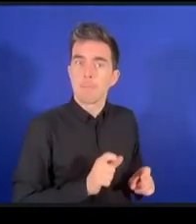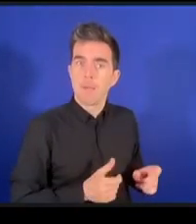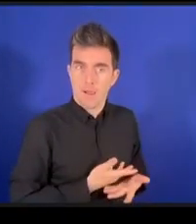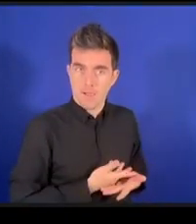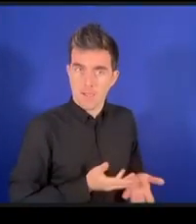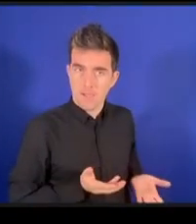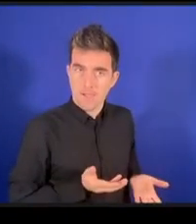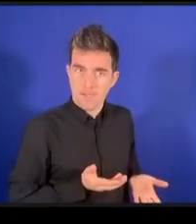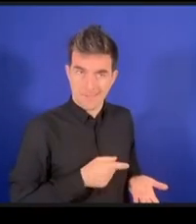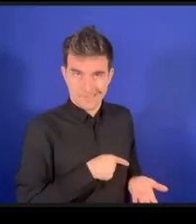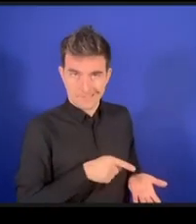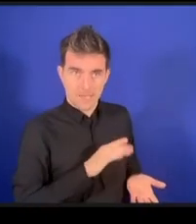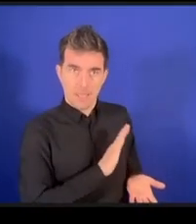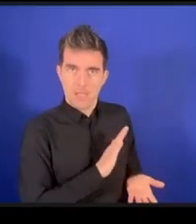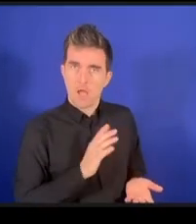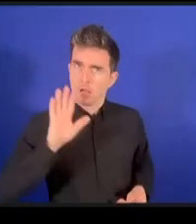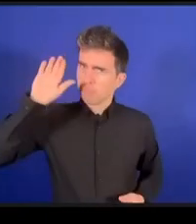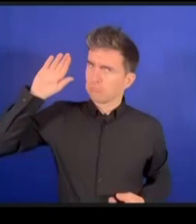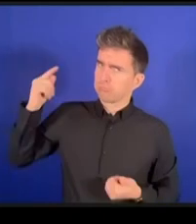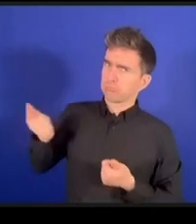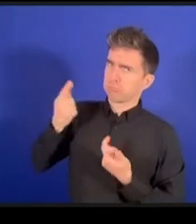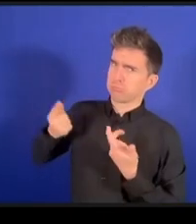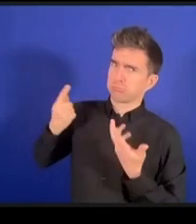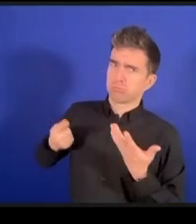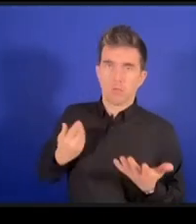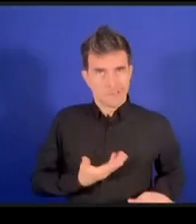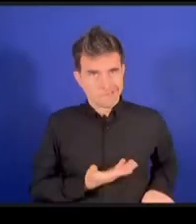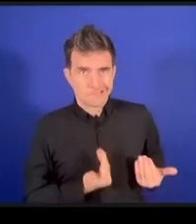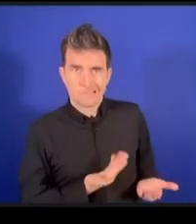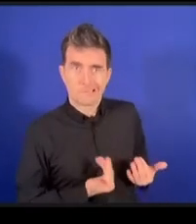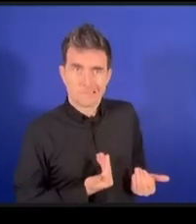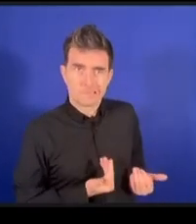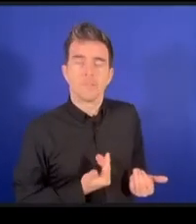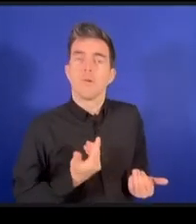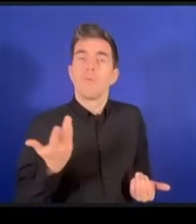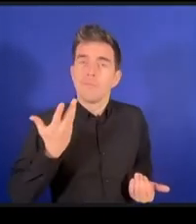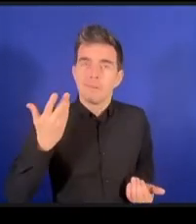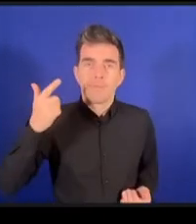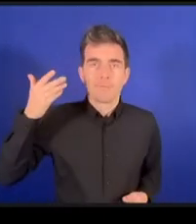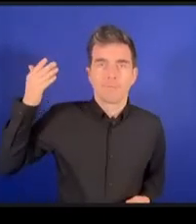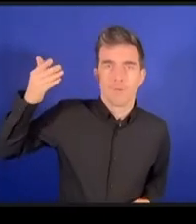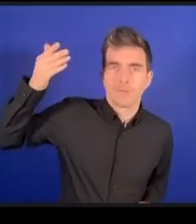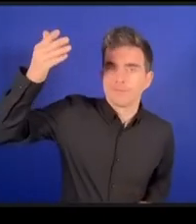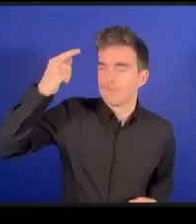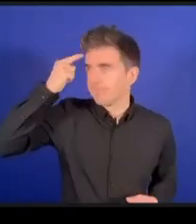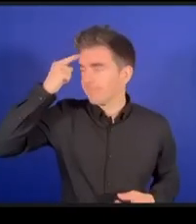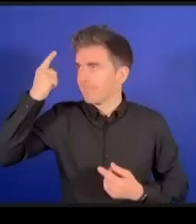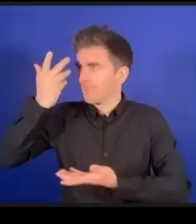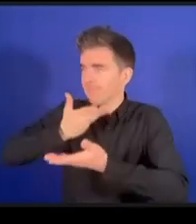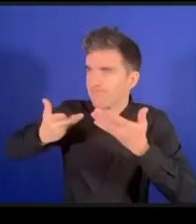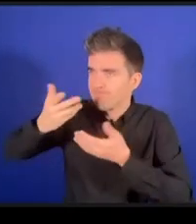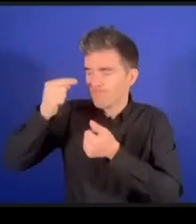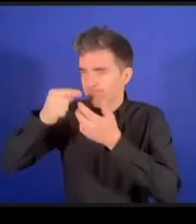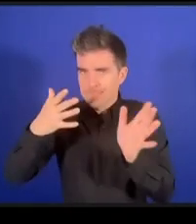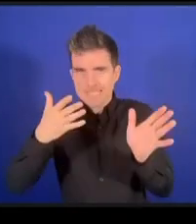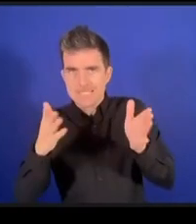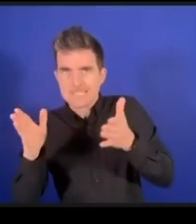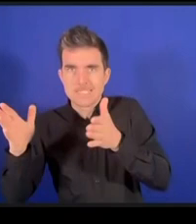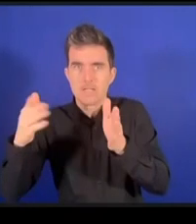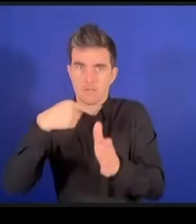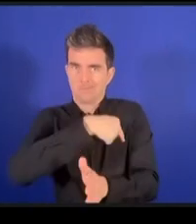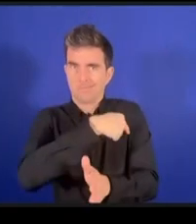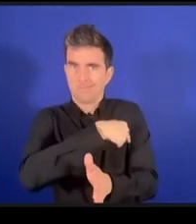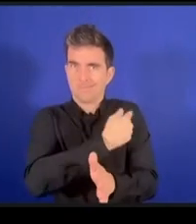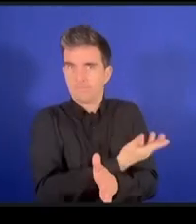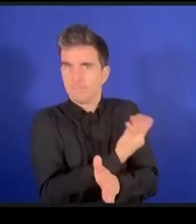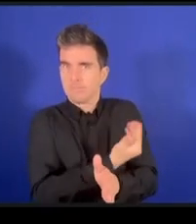интернета они имеют принципиально важное значение в определении того